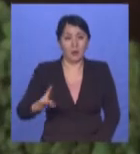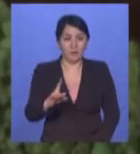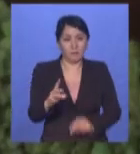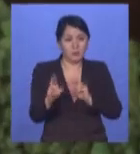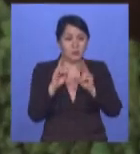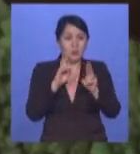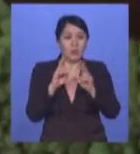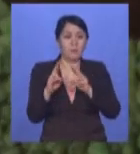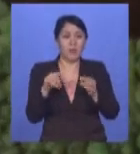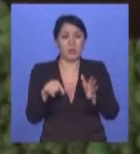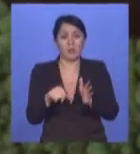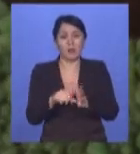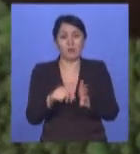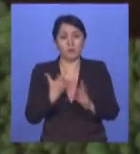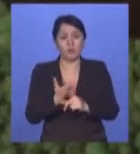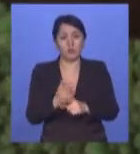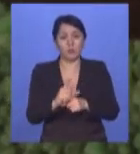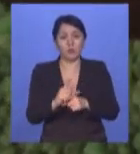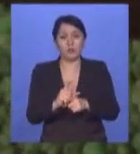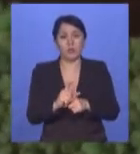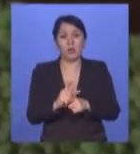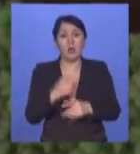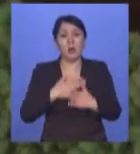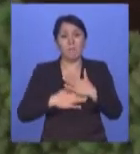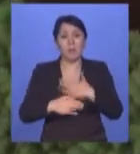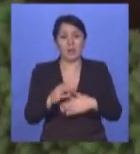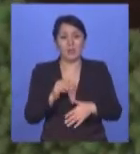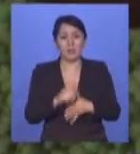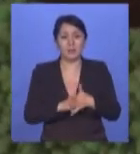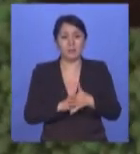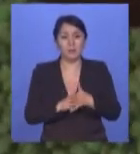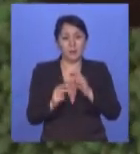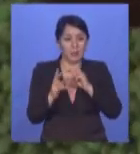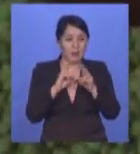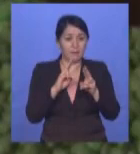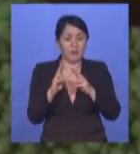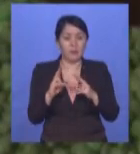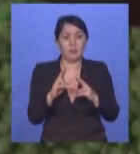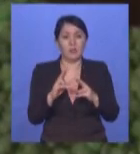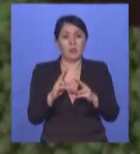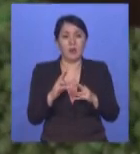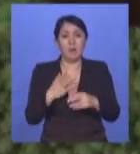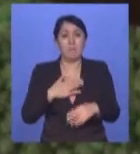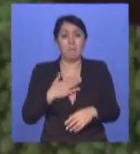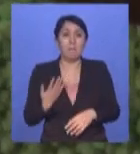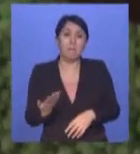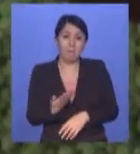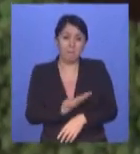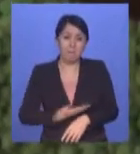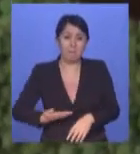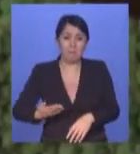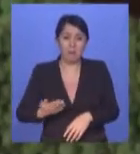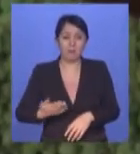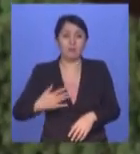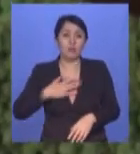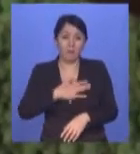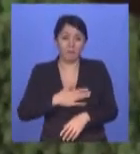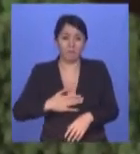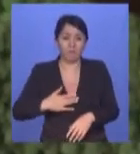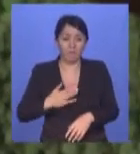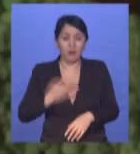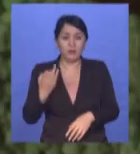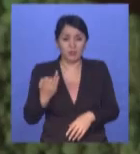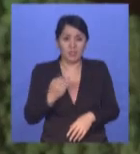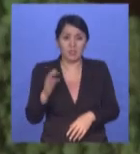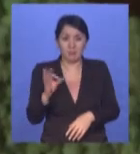педагогикалық конференцияға қатысқаныма өте қуаныштымын. Себебі бұл конференцияның бізге қатысты өте мазмұнды,